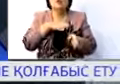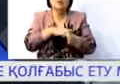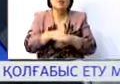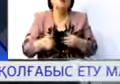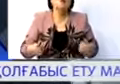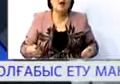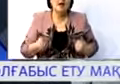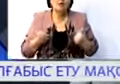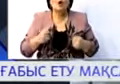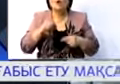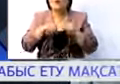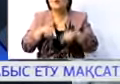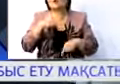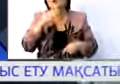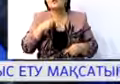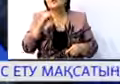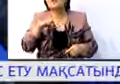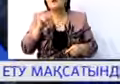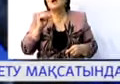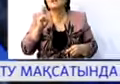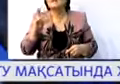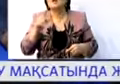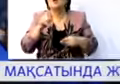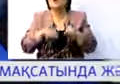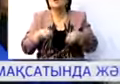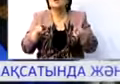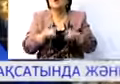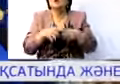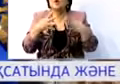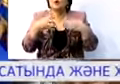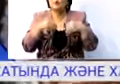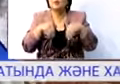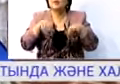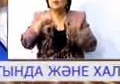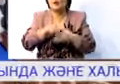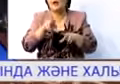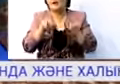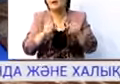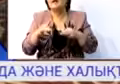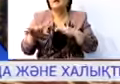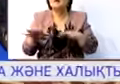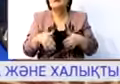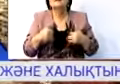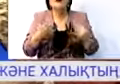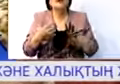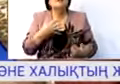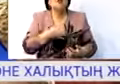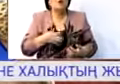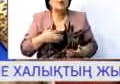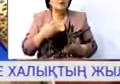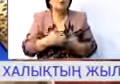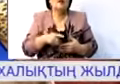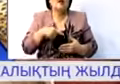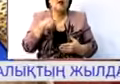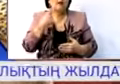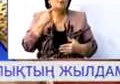тырысуда. Отанды сүйу иманнан, ал сол отанды осындай отбасылар құрайтынын ескерсек, шараның қаншалықты мазмұнды екенін